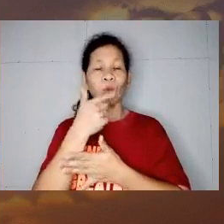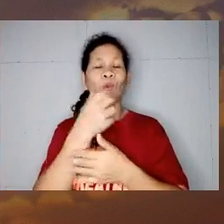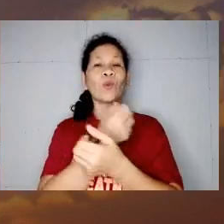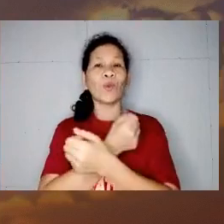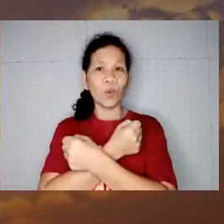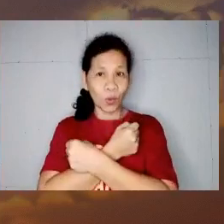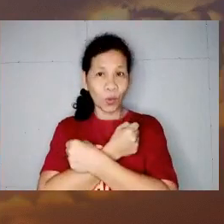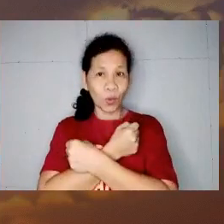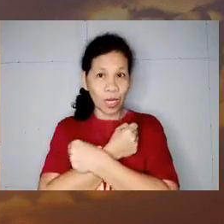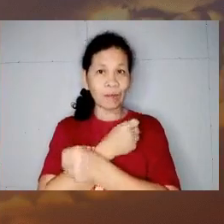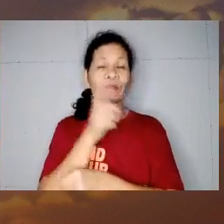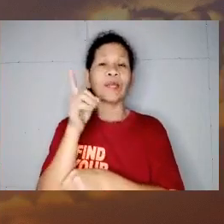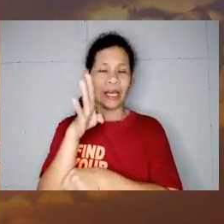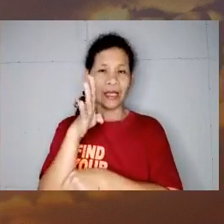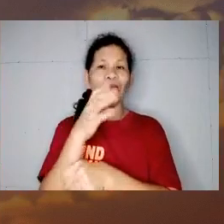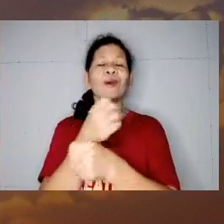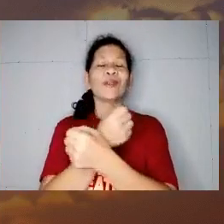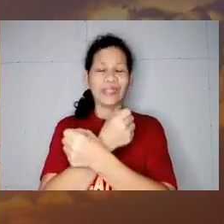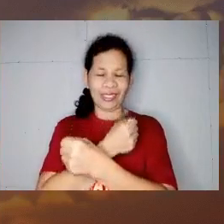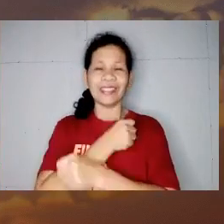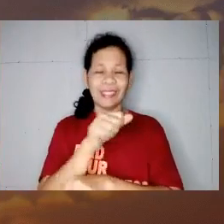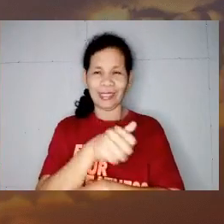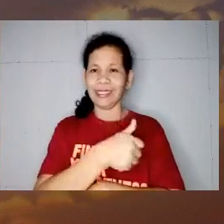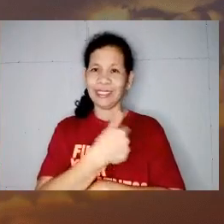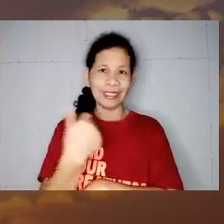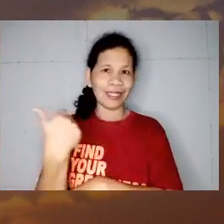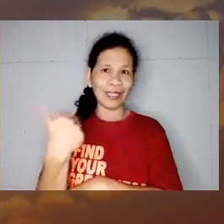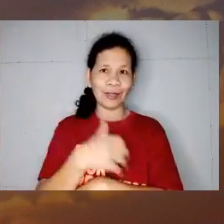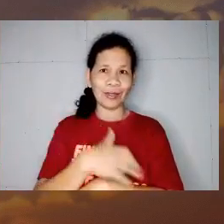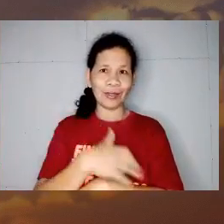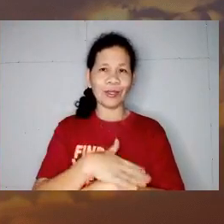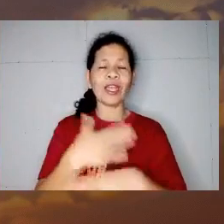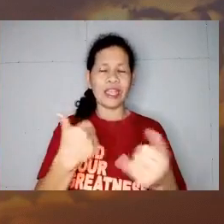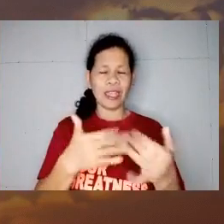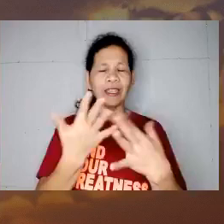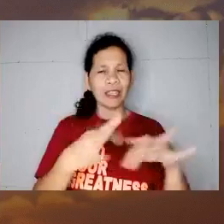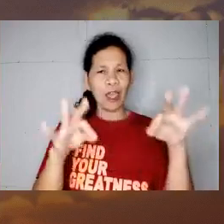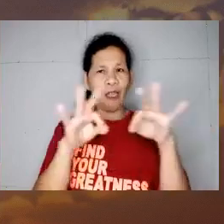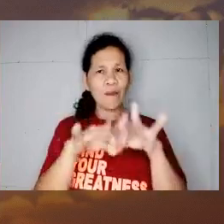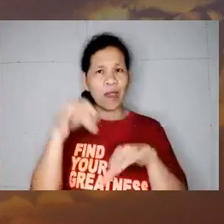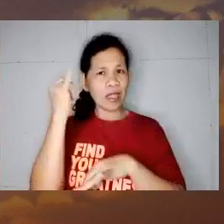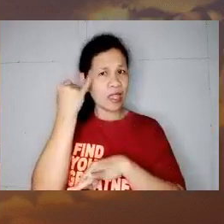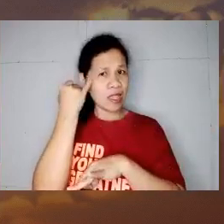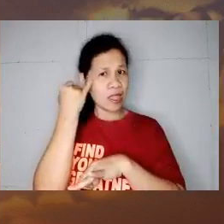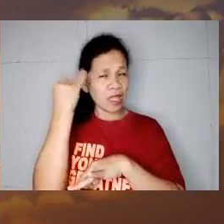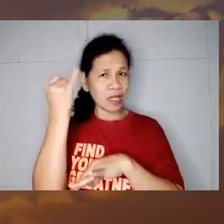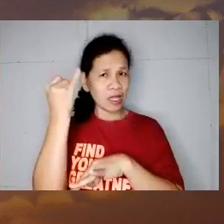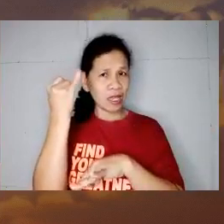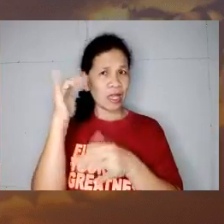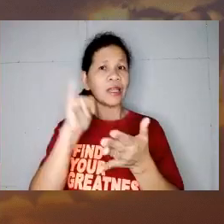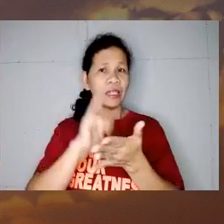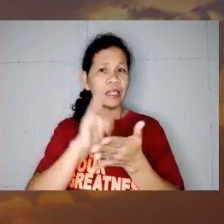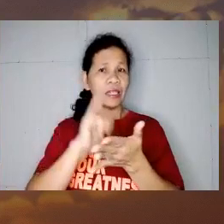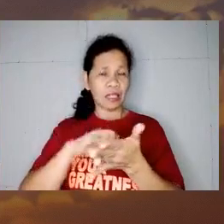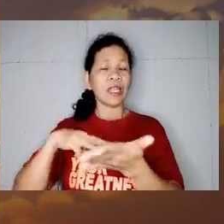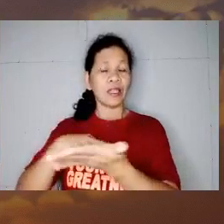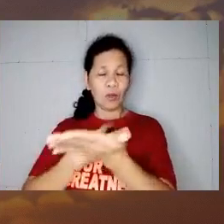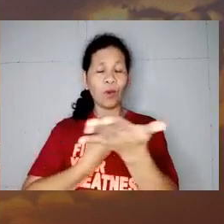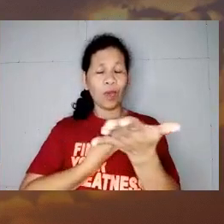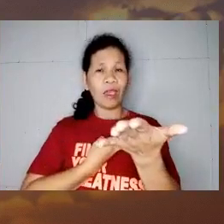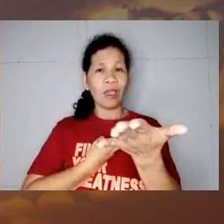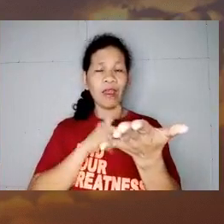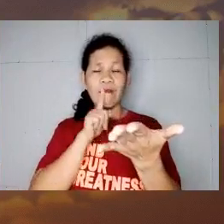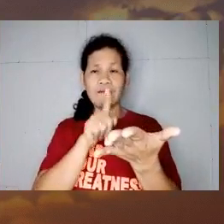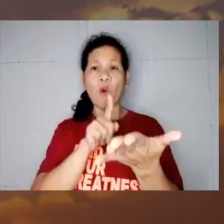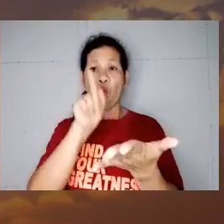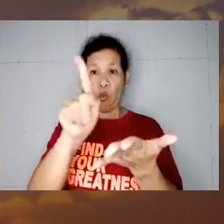So, napakahalaga ang ideya dito na tayo ay isang pamilya.